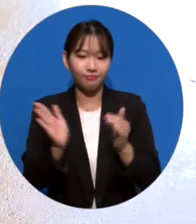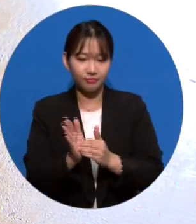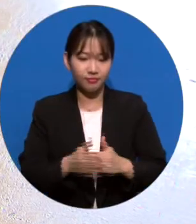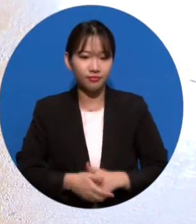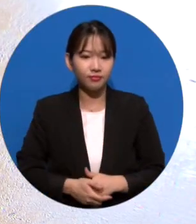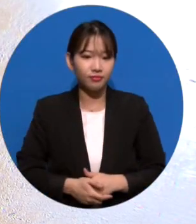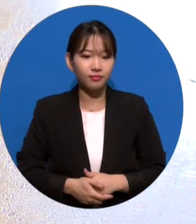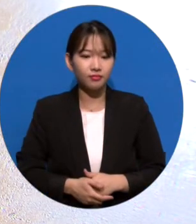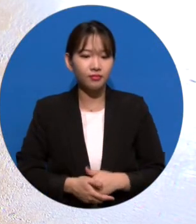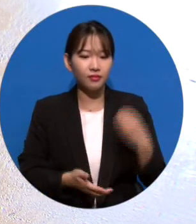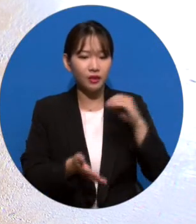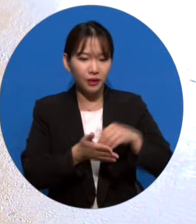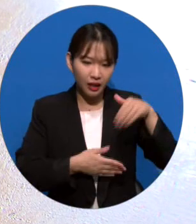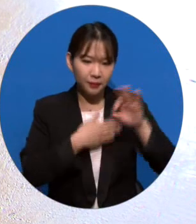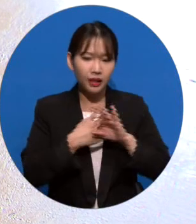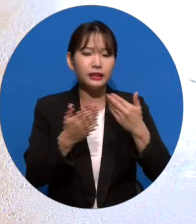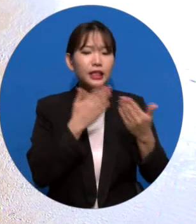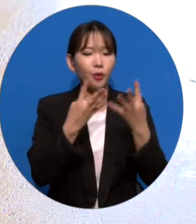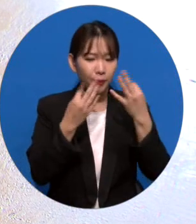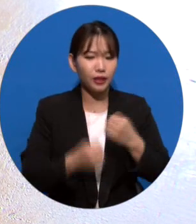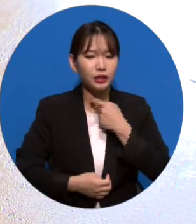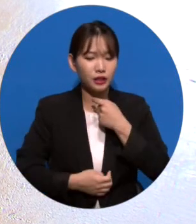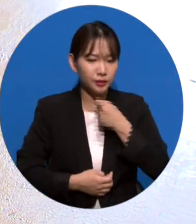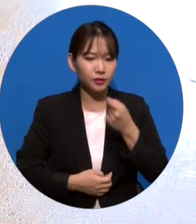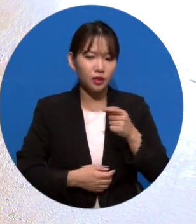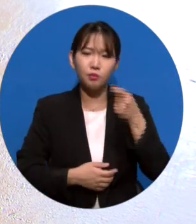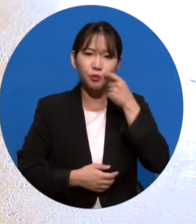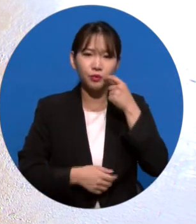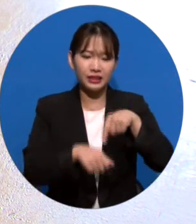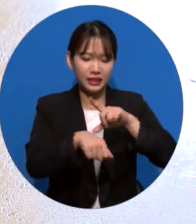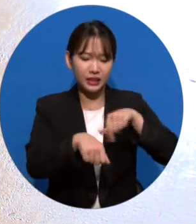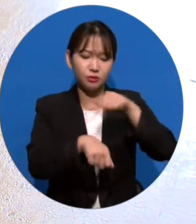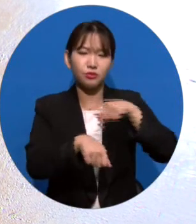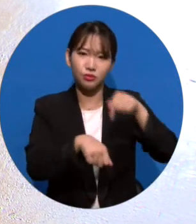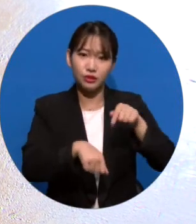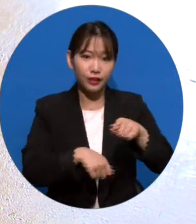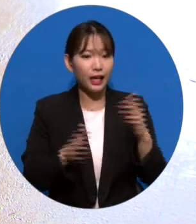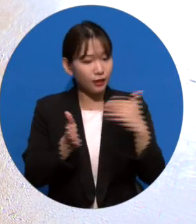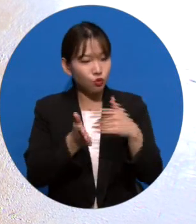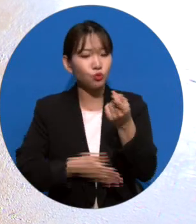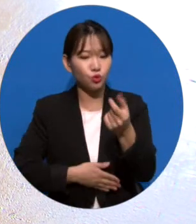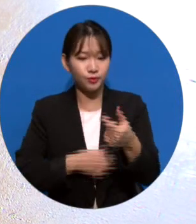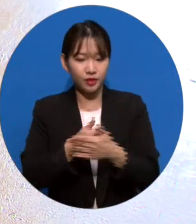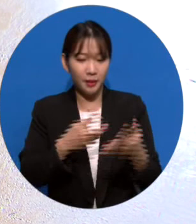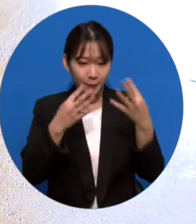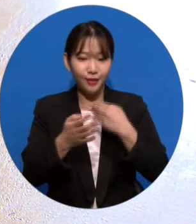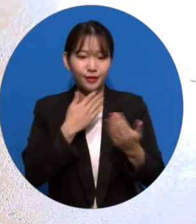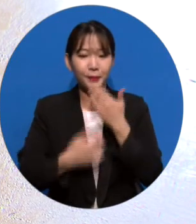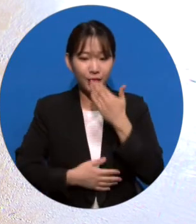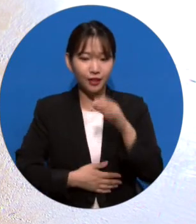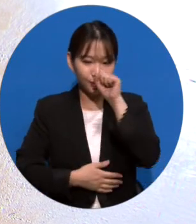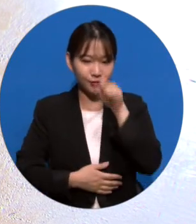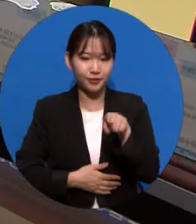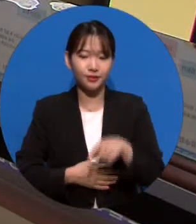다 돌아가려면 체험도 많이 하려면 이게 시간이 많이 걸리고 못하는 게 많은데 여기는 학생 수가 적으니까 많은 거 할 수 있어서 그게